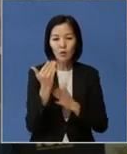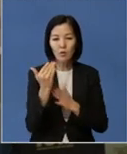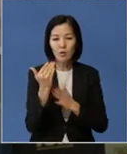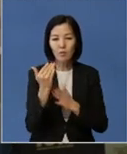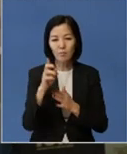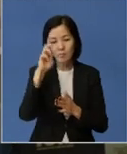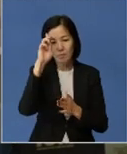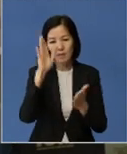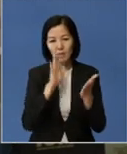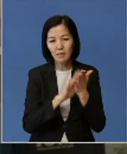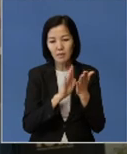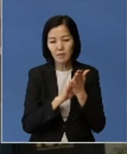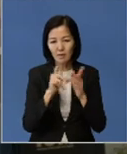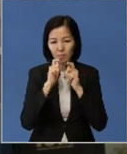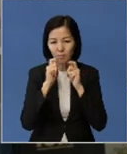сыйлығын, әдеби сыйлығын беріп,